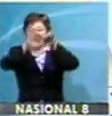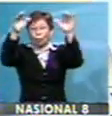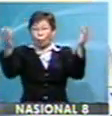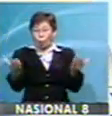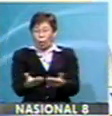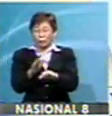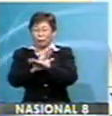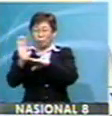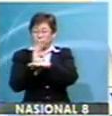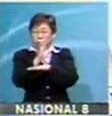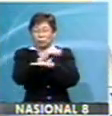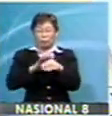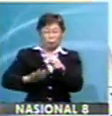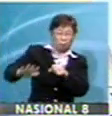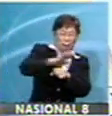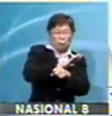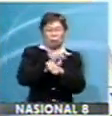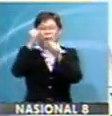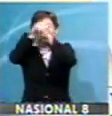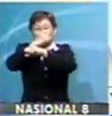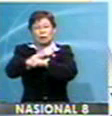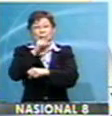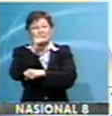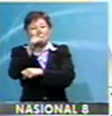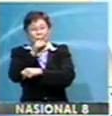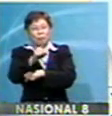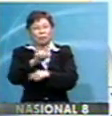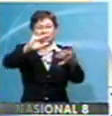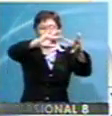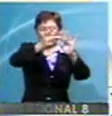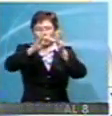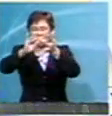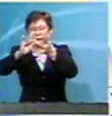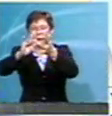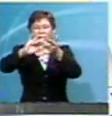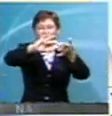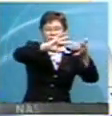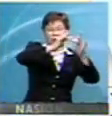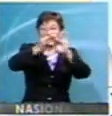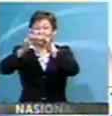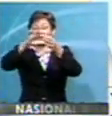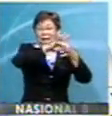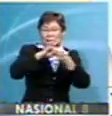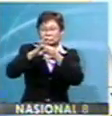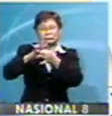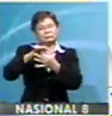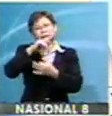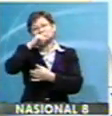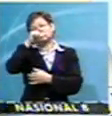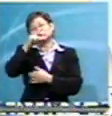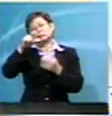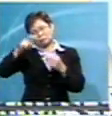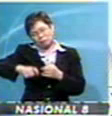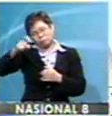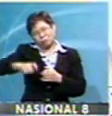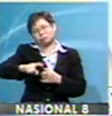pesat serta penuh mencabar hakikatnya networking ataupun jalinan kerjasama tidak lagi menjadi pilihan